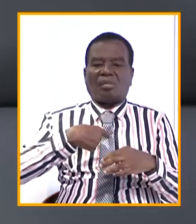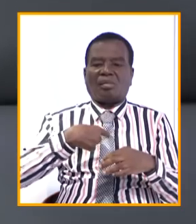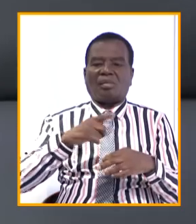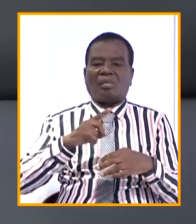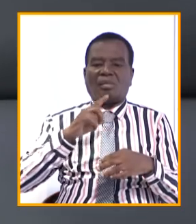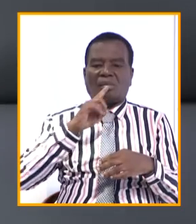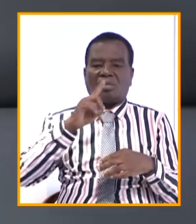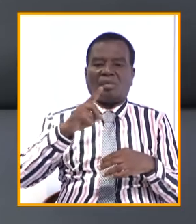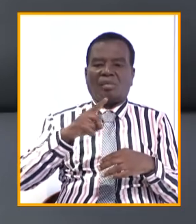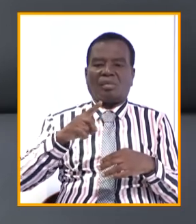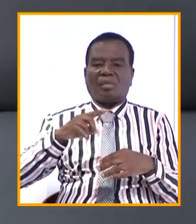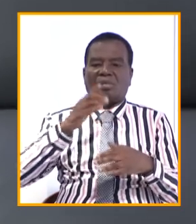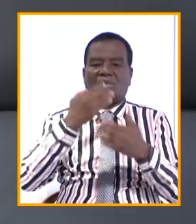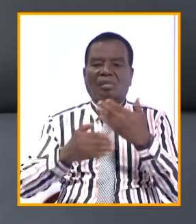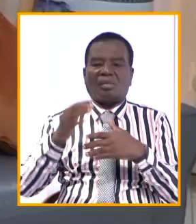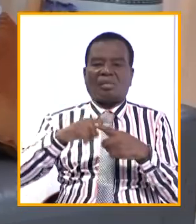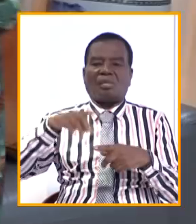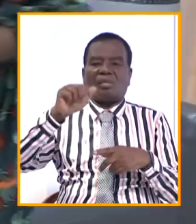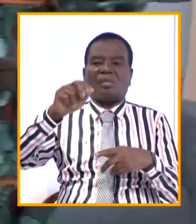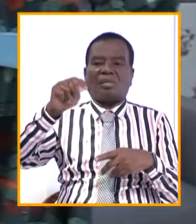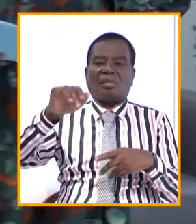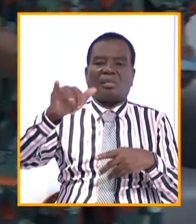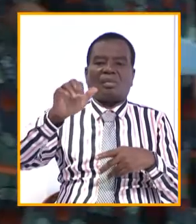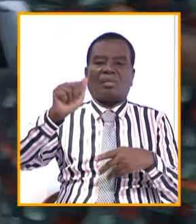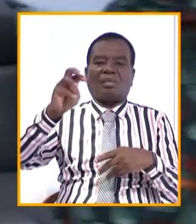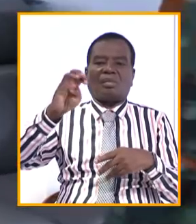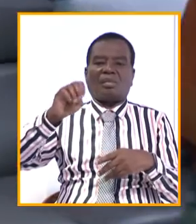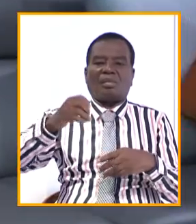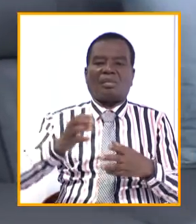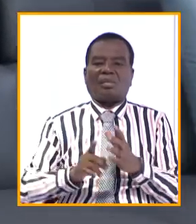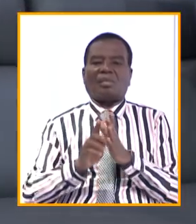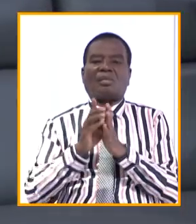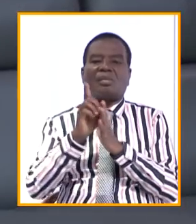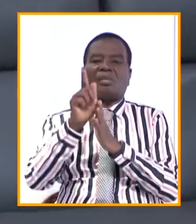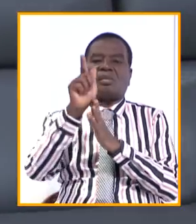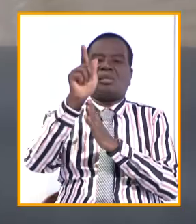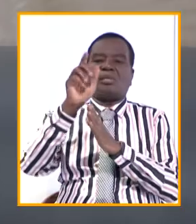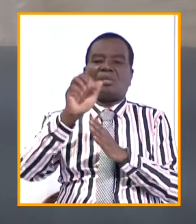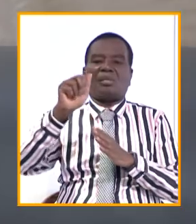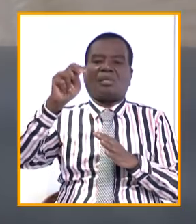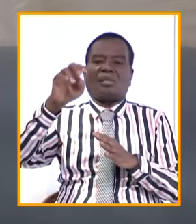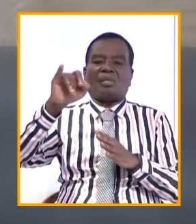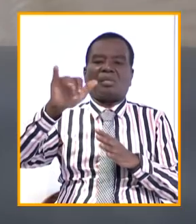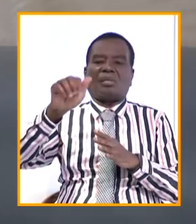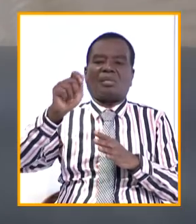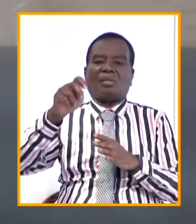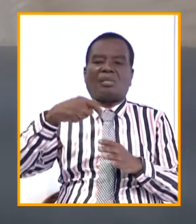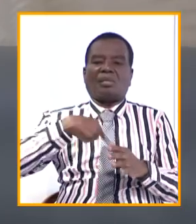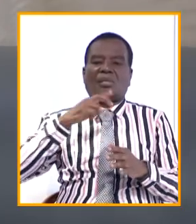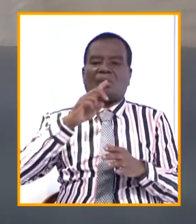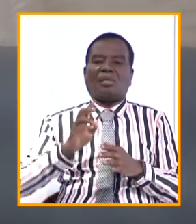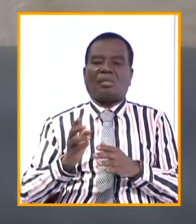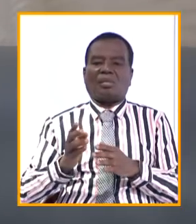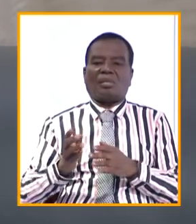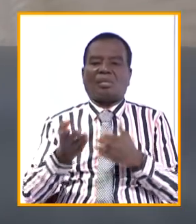d'Agnaman, je suis née à Agnaman, j'ai grandi à Agnaman, donc je connais Agnaman. Je me suis